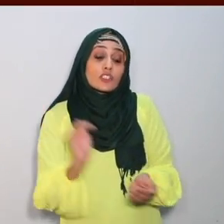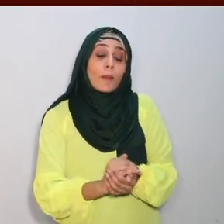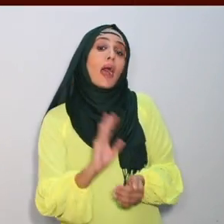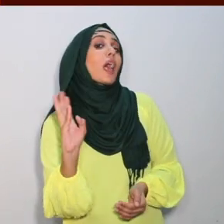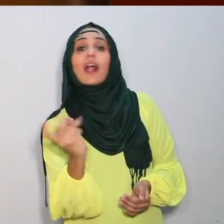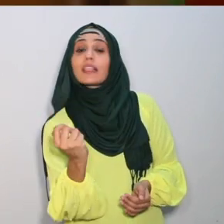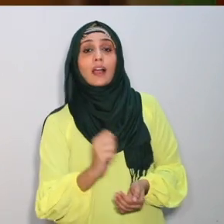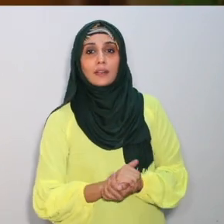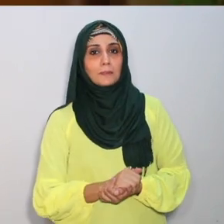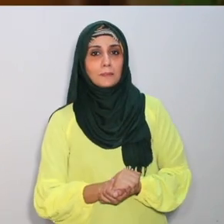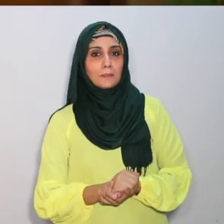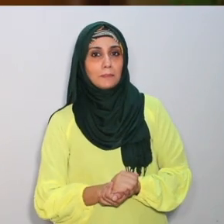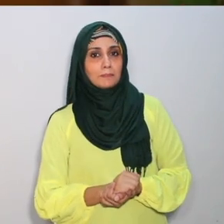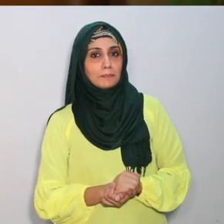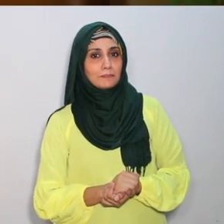थे?